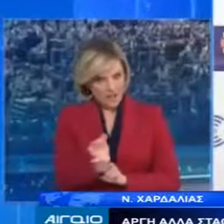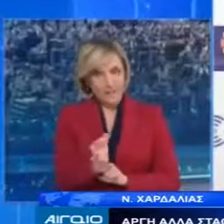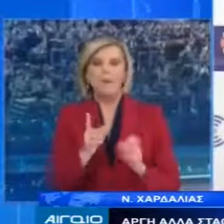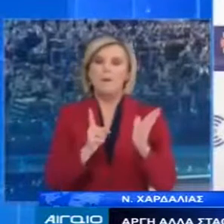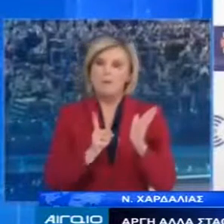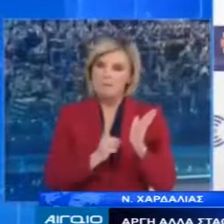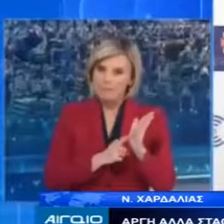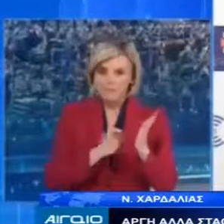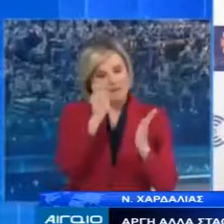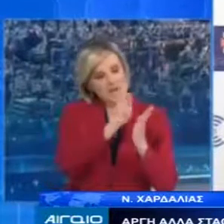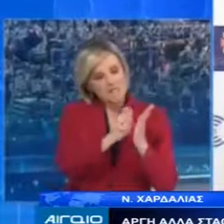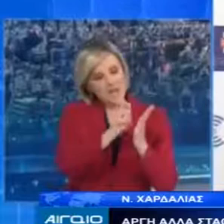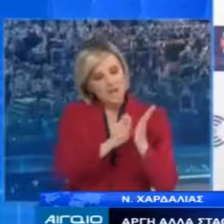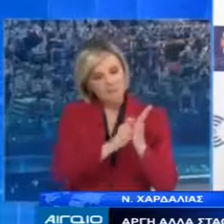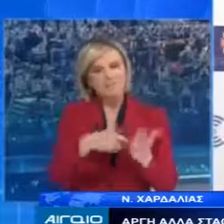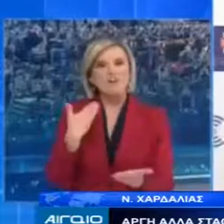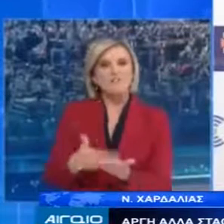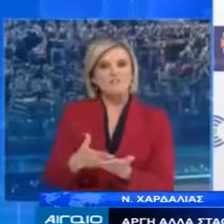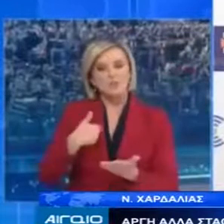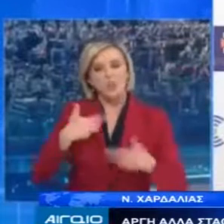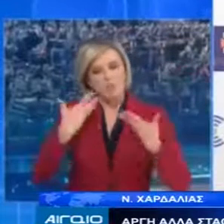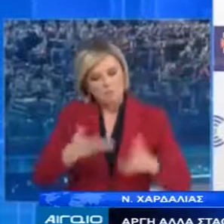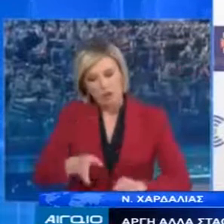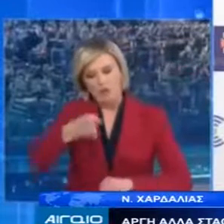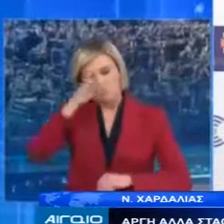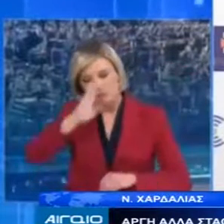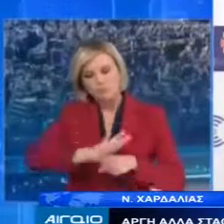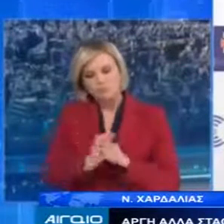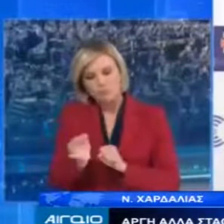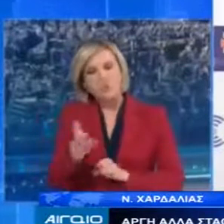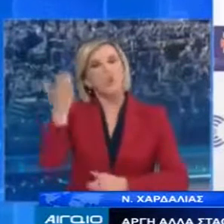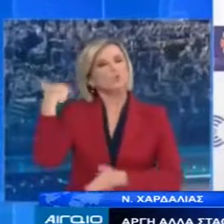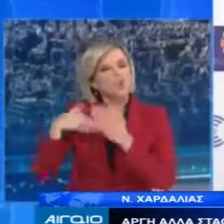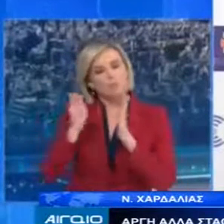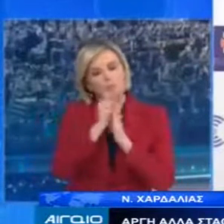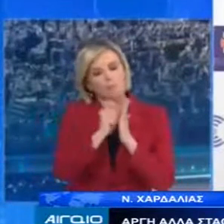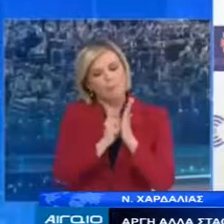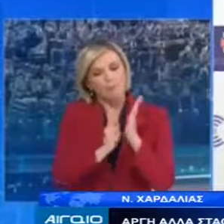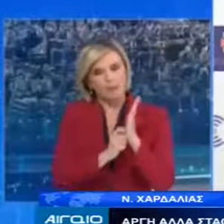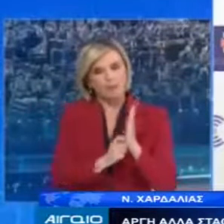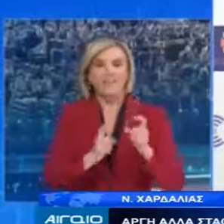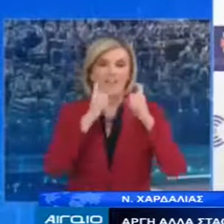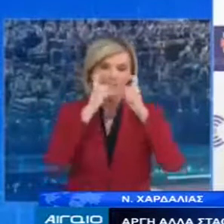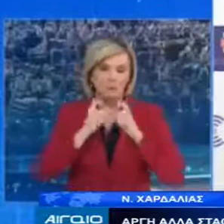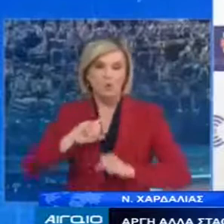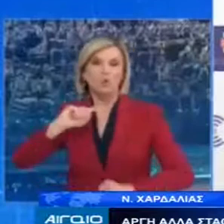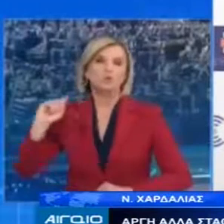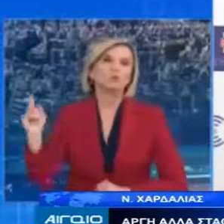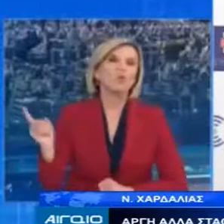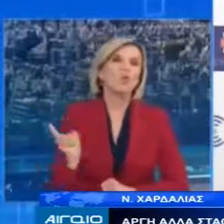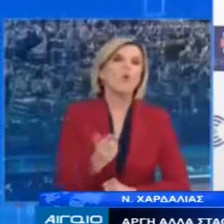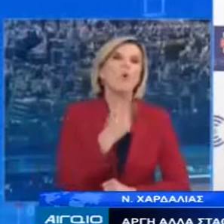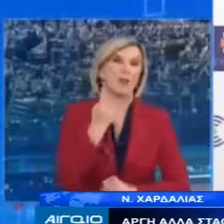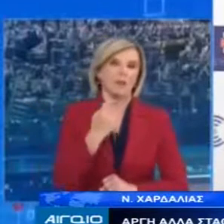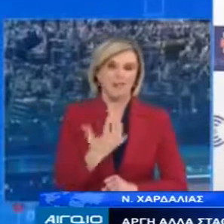νόσηση. Ο έλεγχος θα διενεργείται από τις αεροπορικές και ακτοπλοϊκές εταιρείες και υπόχρεοι είναι όλοι οι μεδαπή και αλλοδαπή ταξιδιώτες 5 ετών